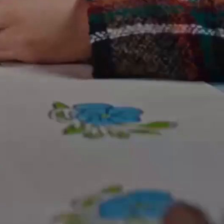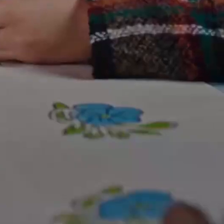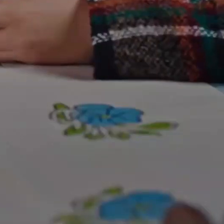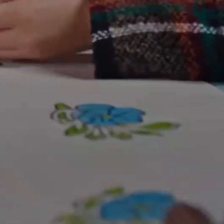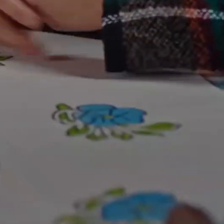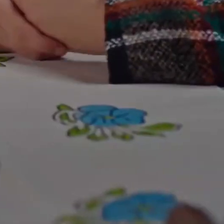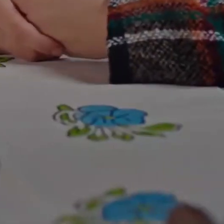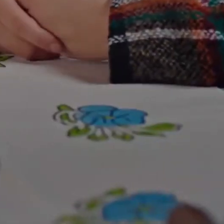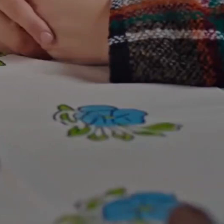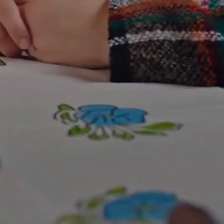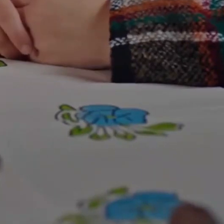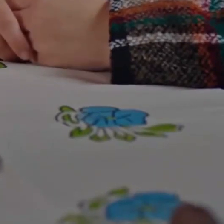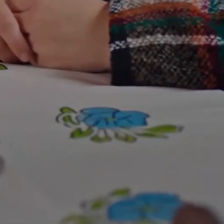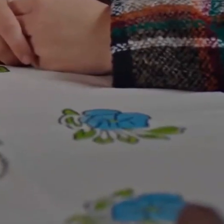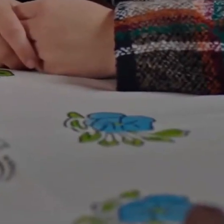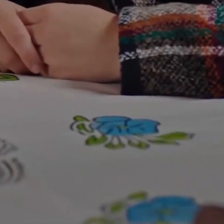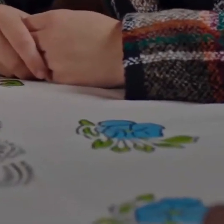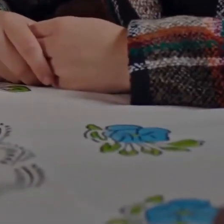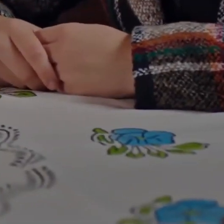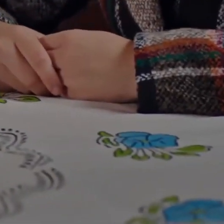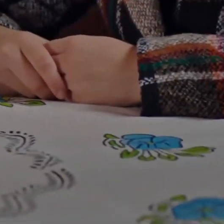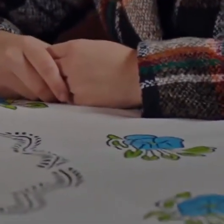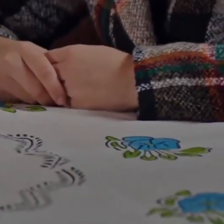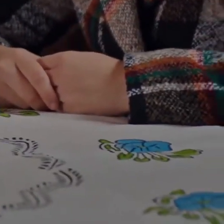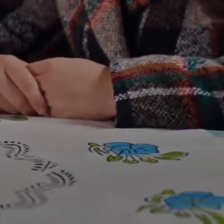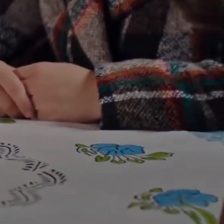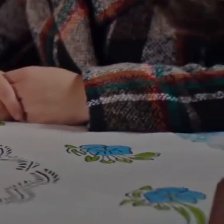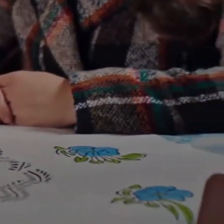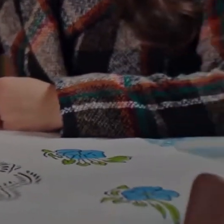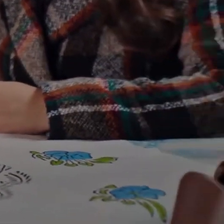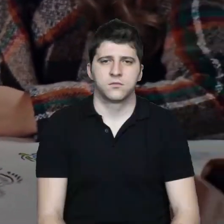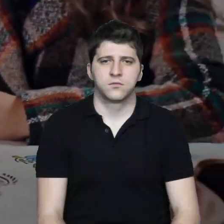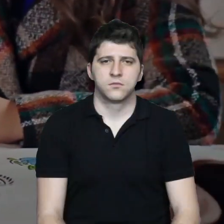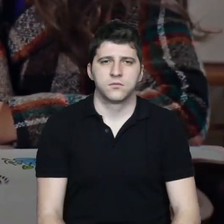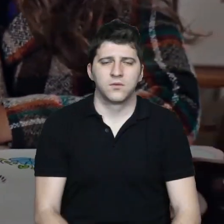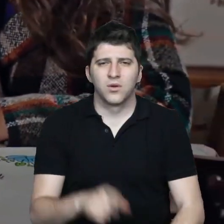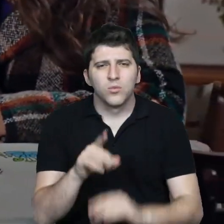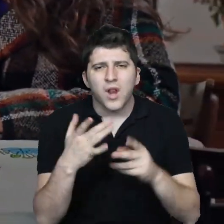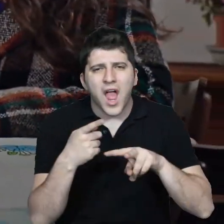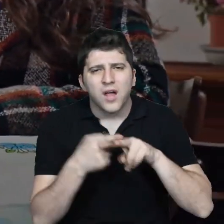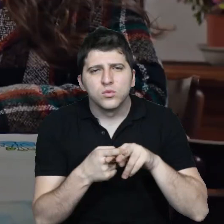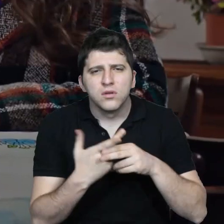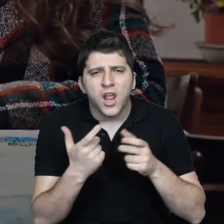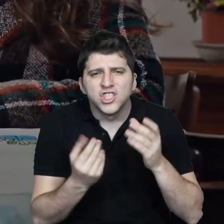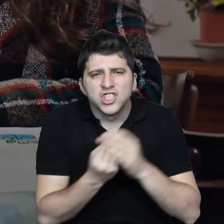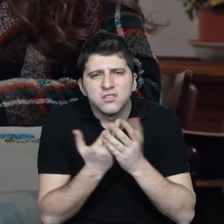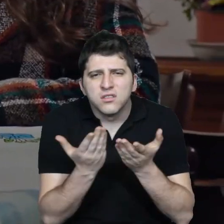hırsla kafa salladı. Aysu kadife bir bilezik kesesini İsmail'in önüne koydu. Bu ne Aysu? Nereden